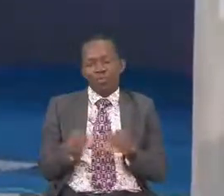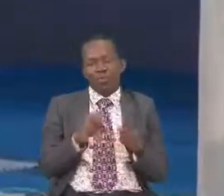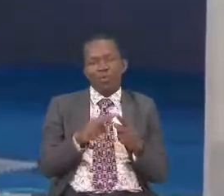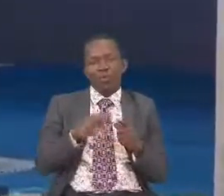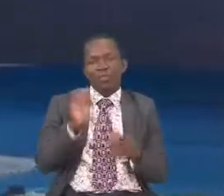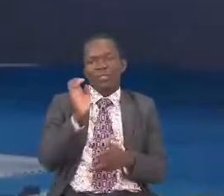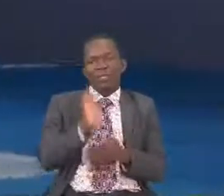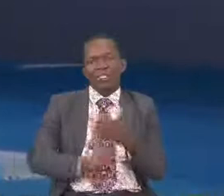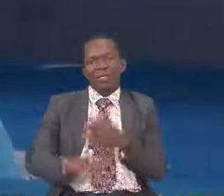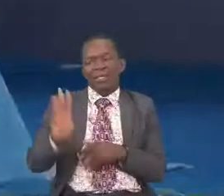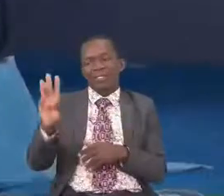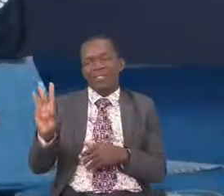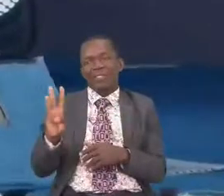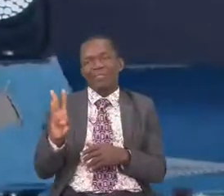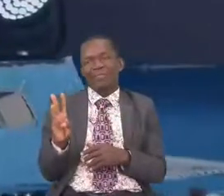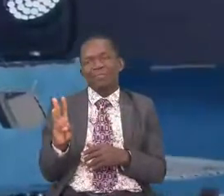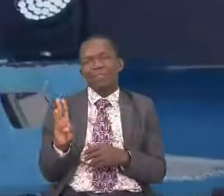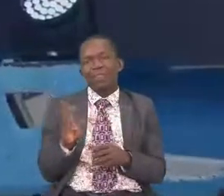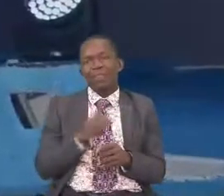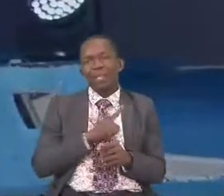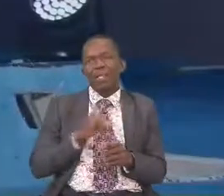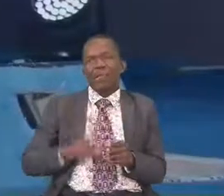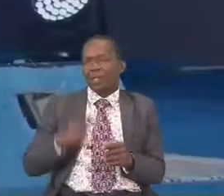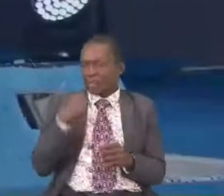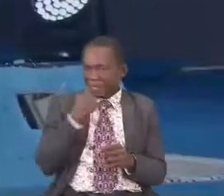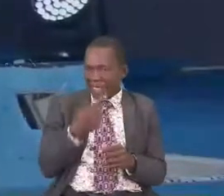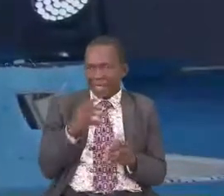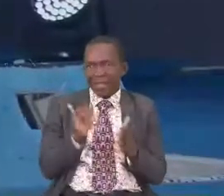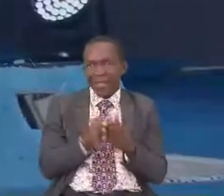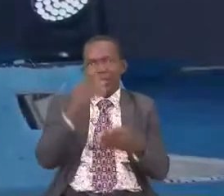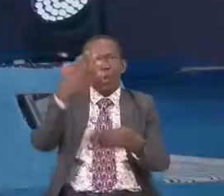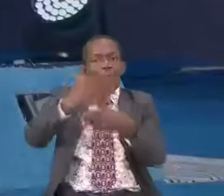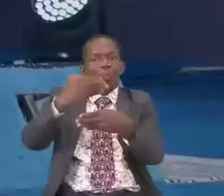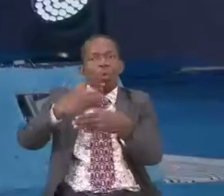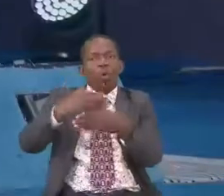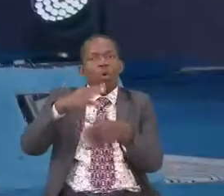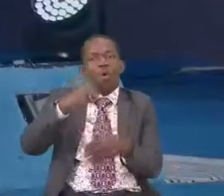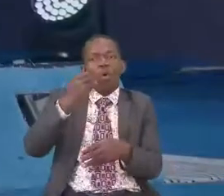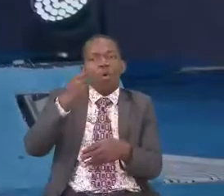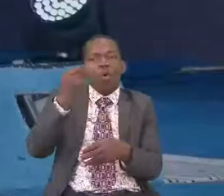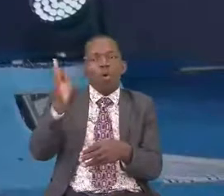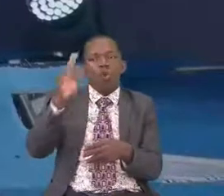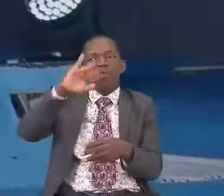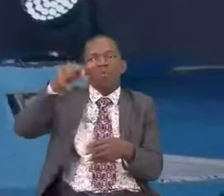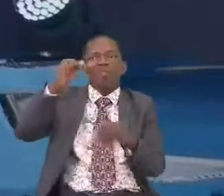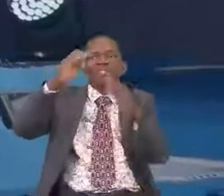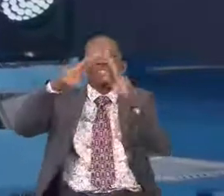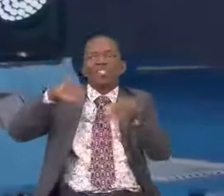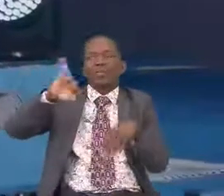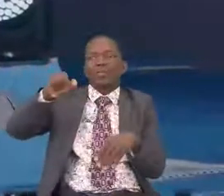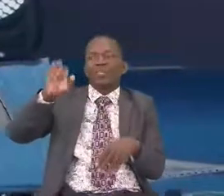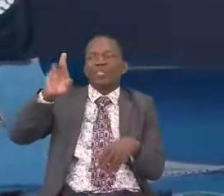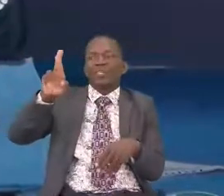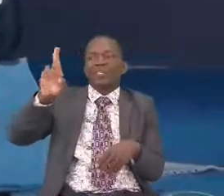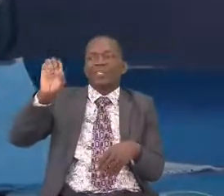dit, ce sont les murailles de Jéricho. Et tu dois faire le tour de Jéricho. Tu ne diras aucun